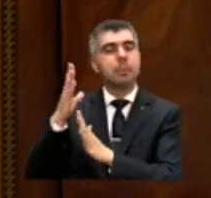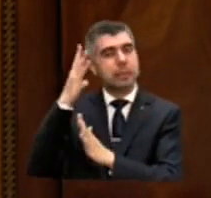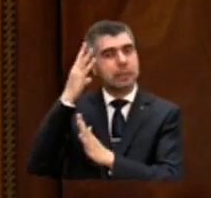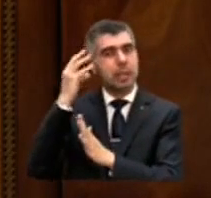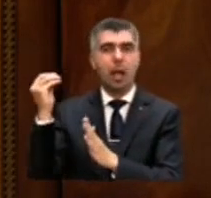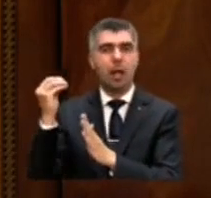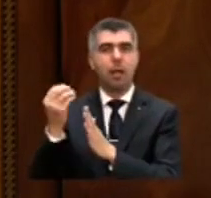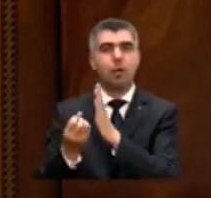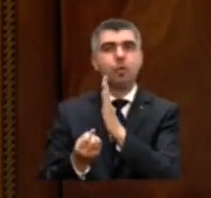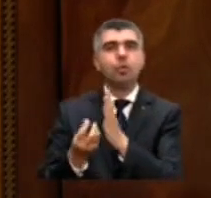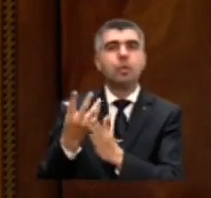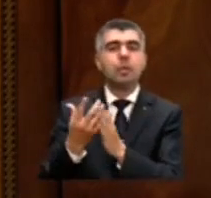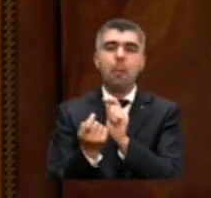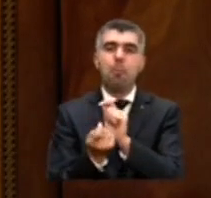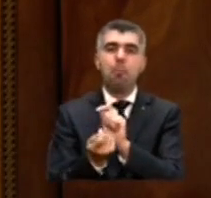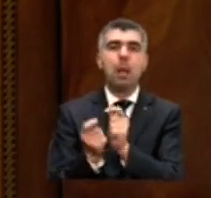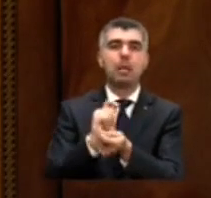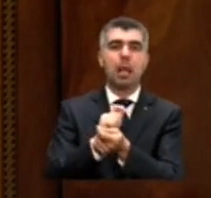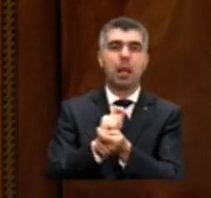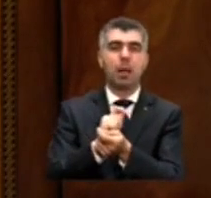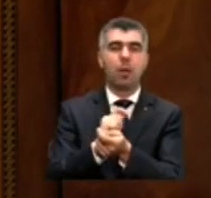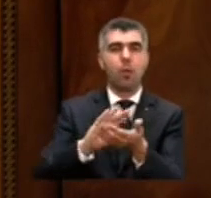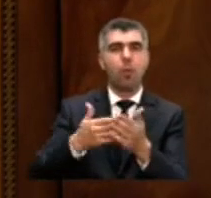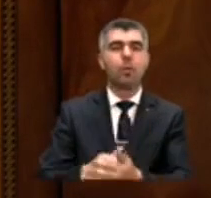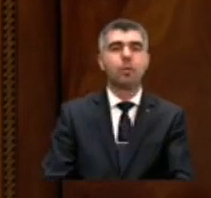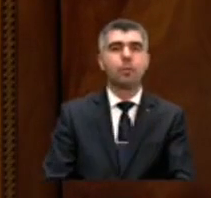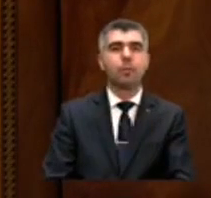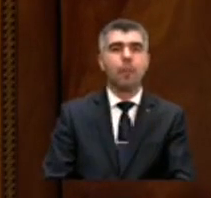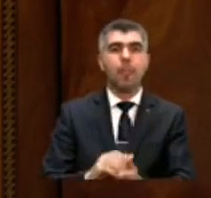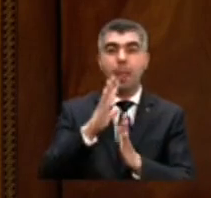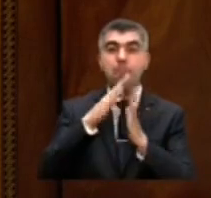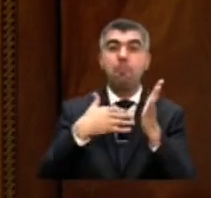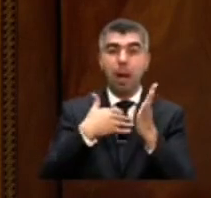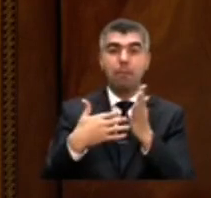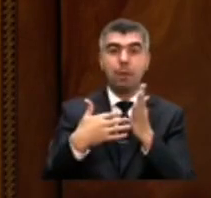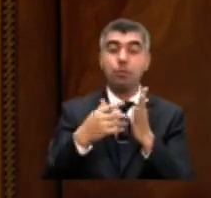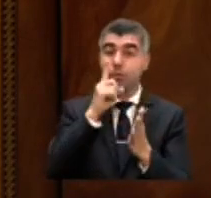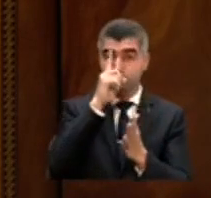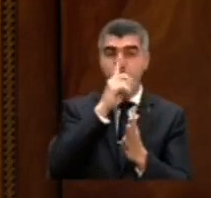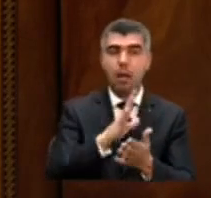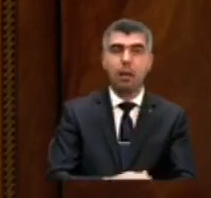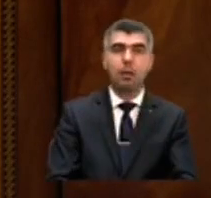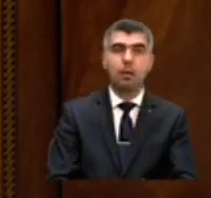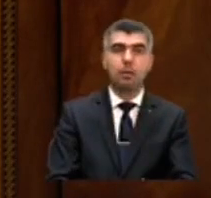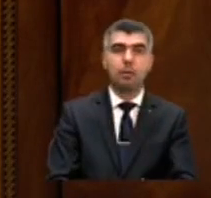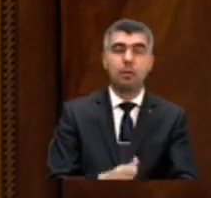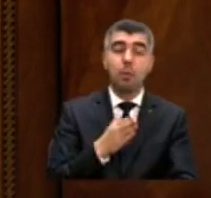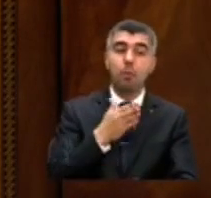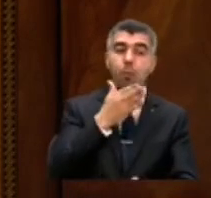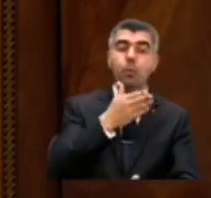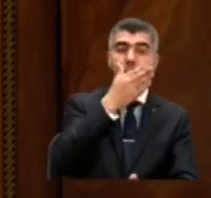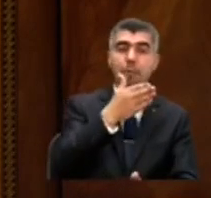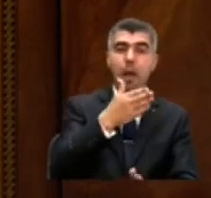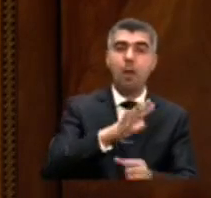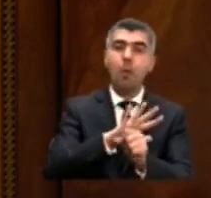لتحقيق التغيير المنشود. إنه برنامج الأمل للخروج من الأزمة